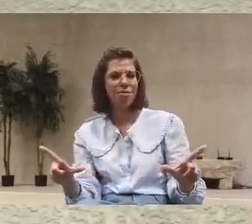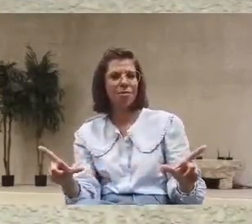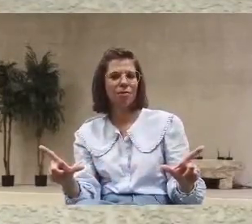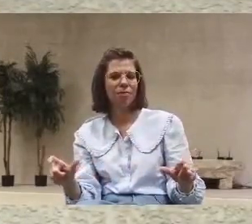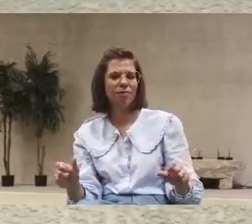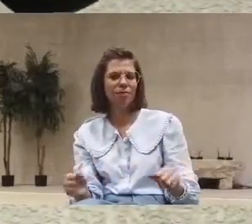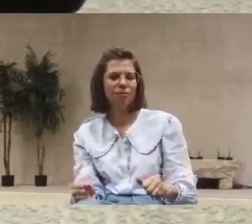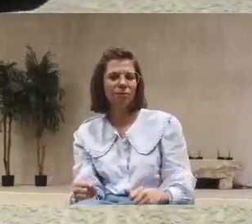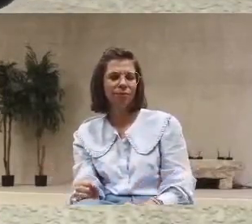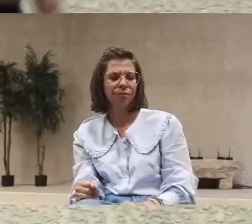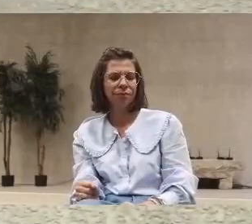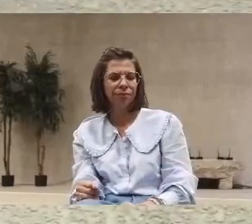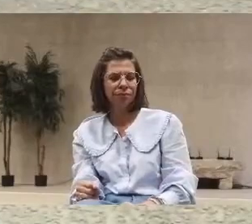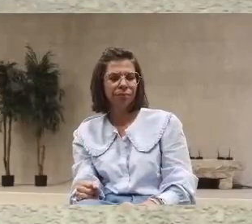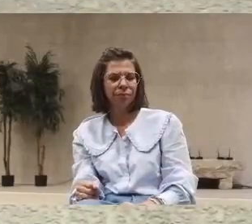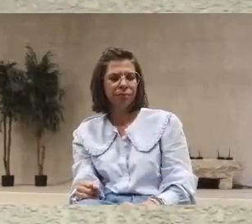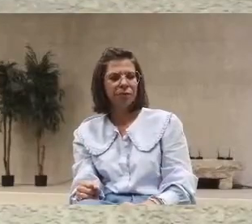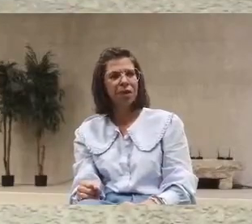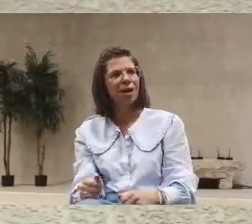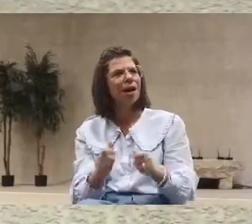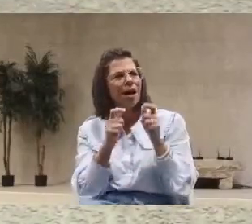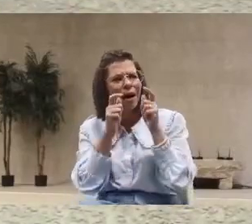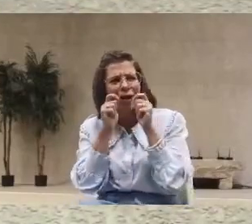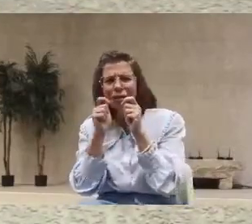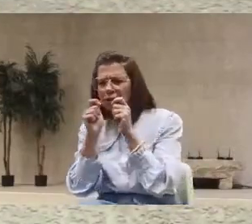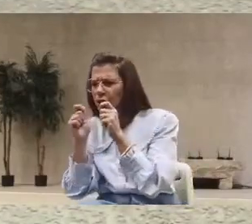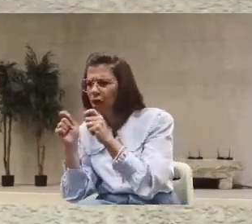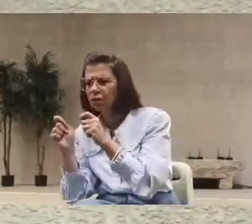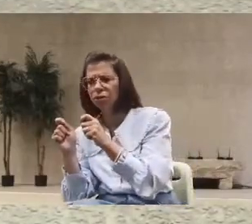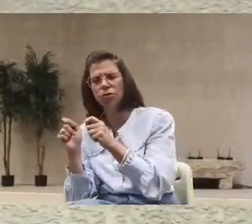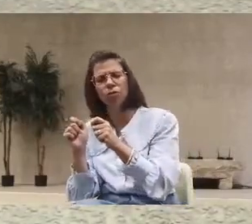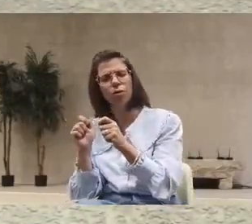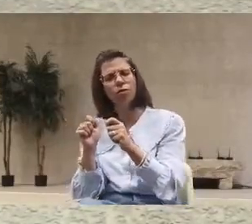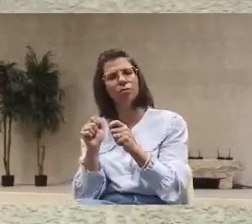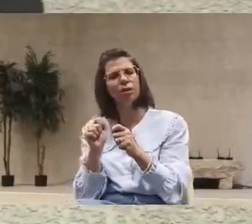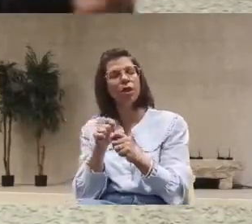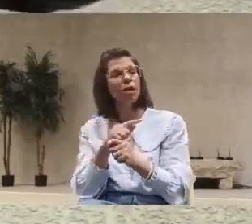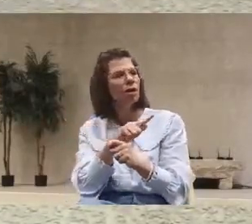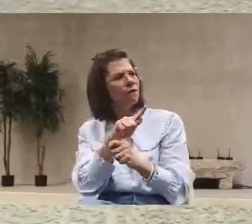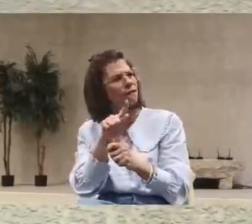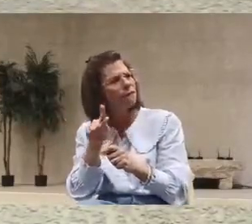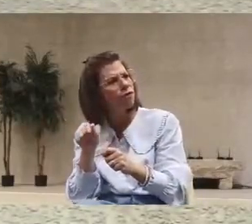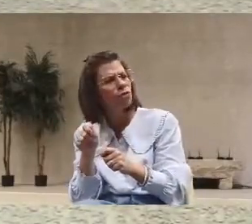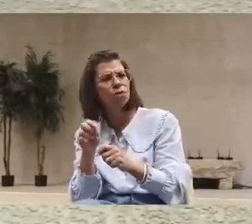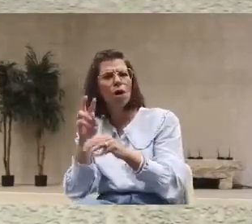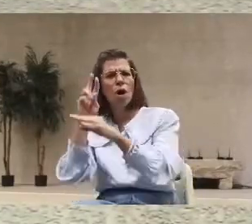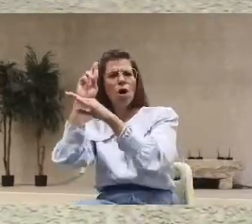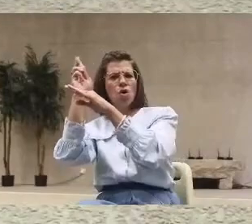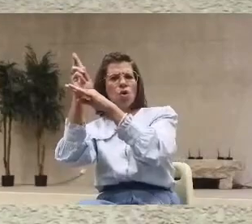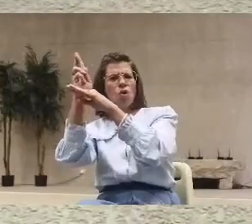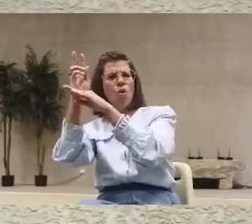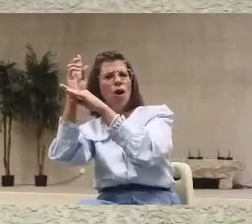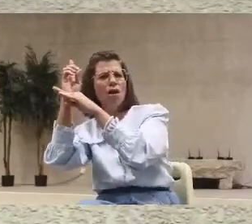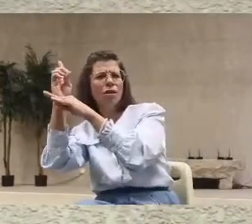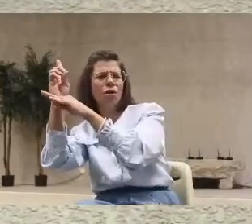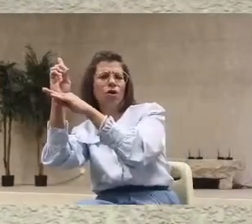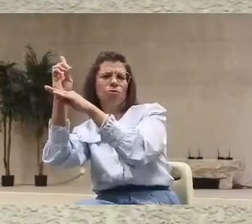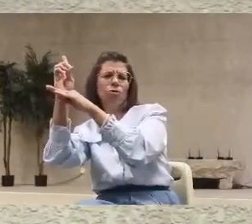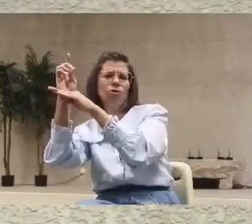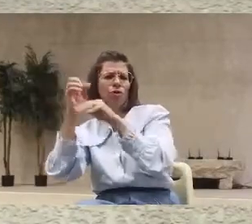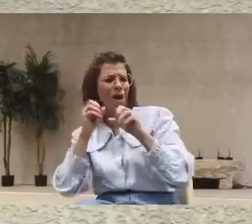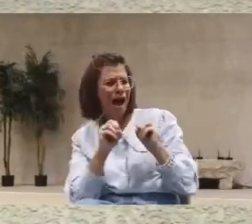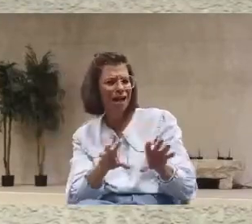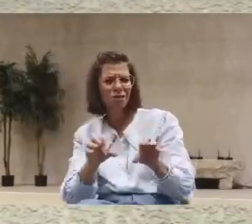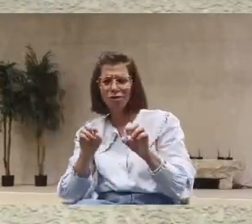ce soit que personne ne vous détourne mais prêchez le royaume prêchez l'évangile du royaume de Dieu pourquoi